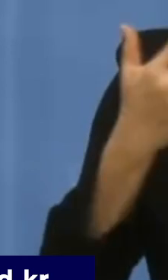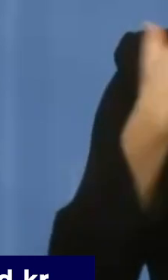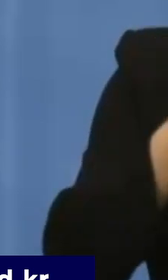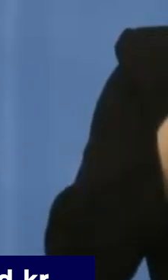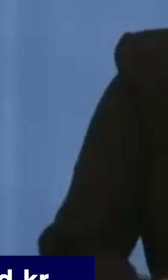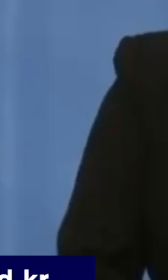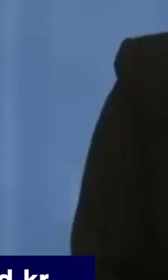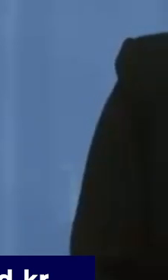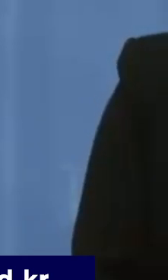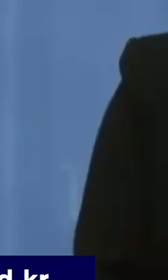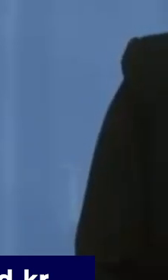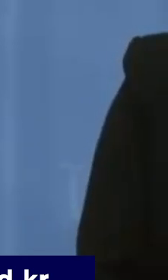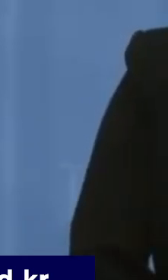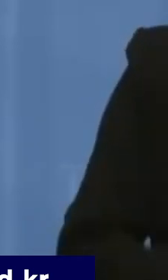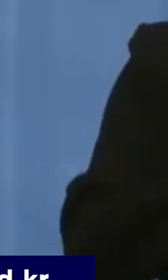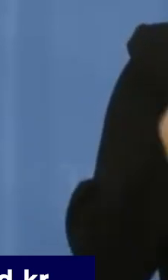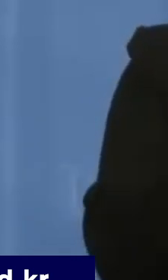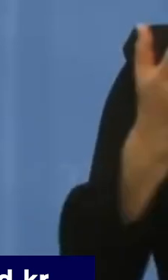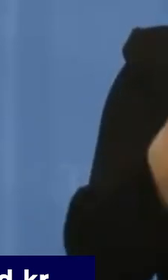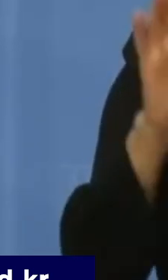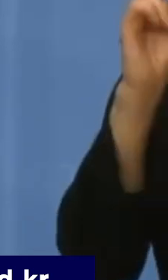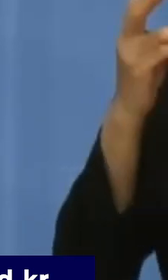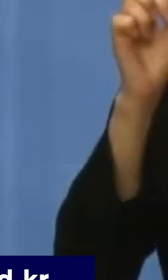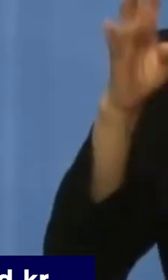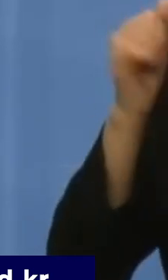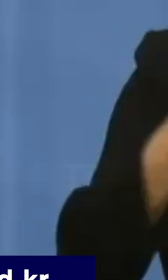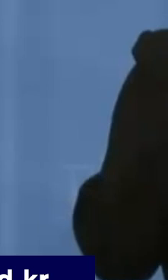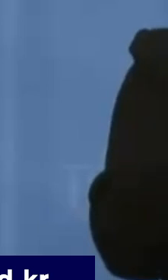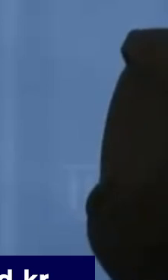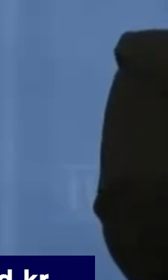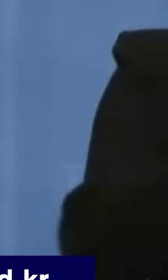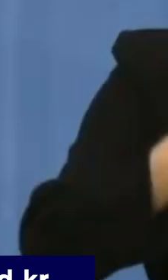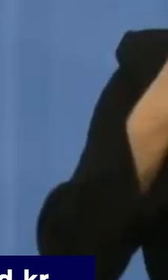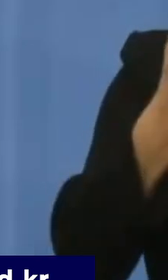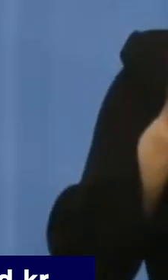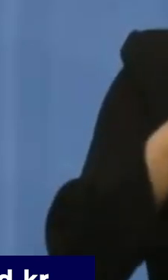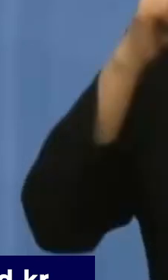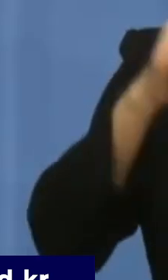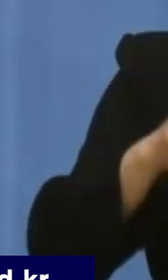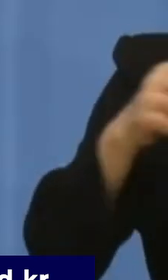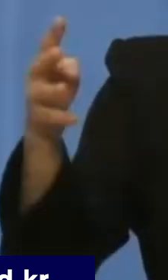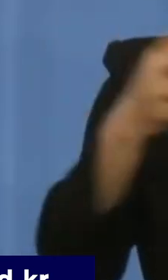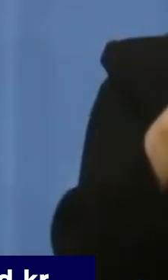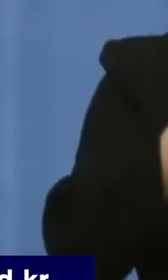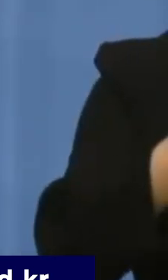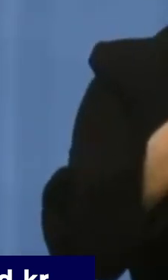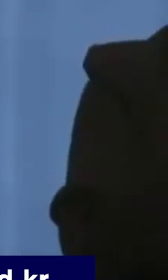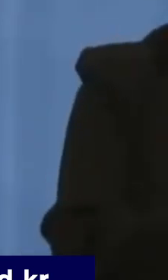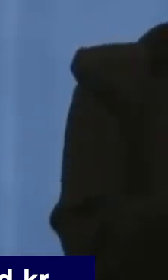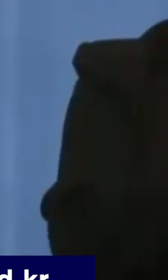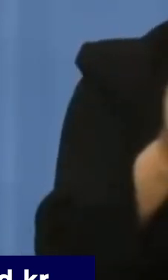우려스럽습니다. 이에 저 기본소득당과 용혜인은 더불어민주당과 정의당이 협의해온 방안을